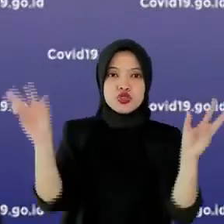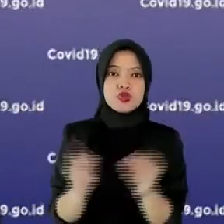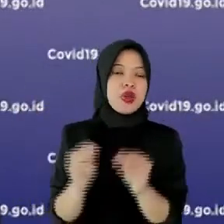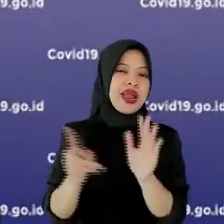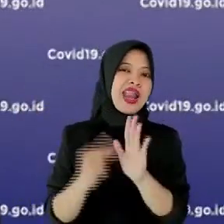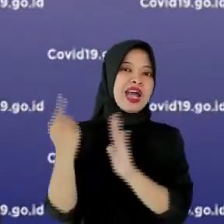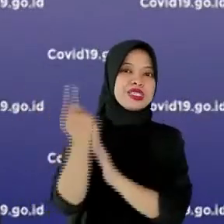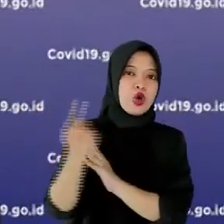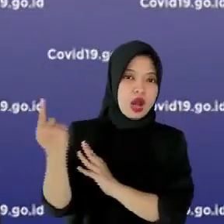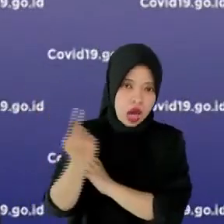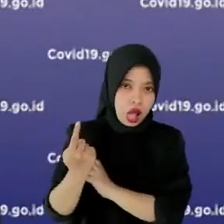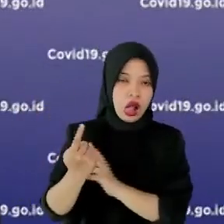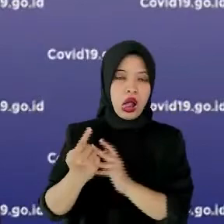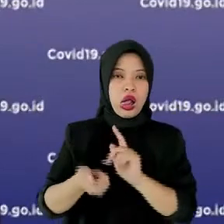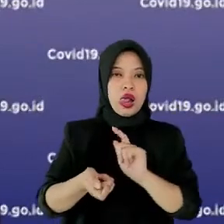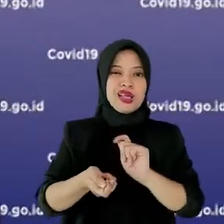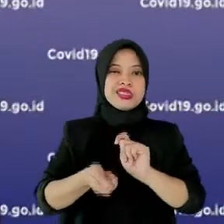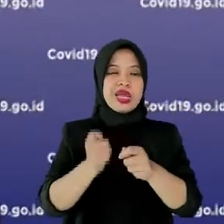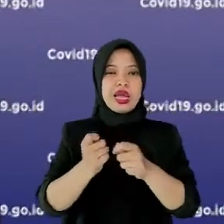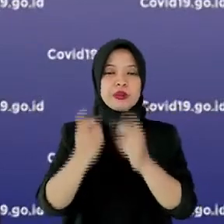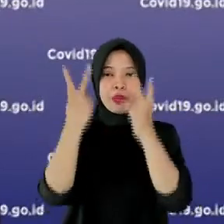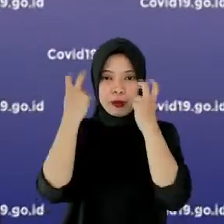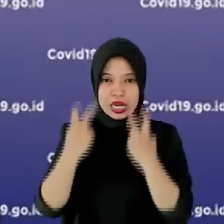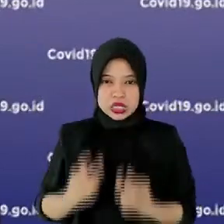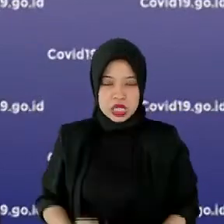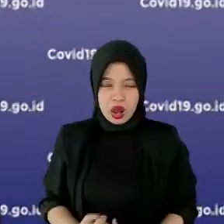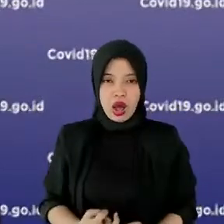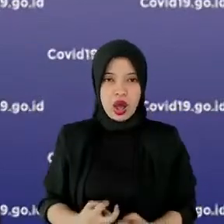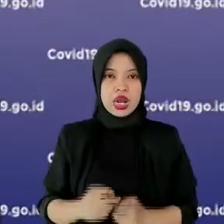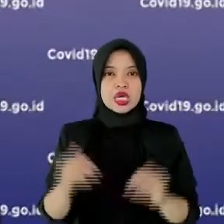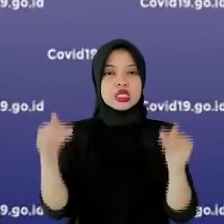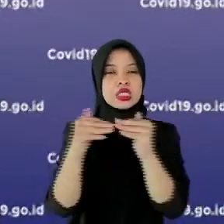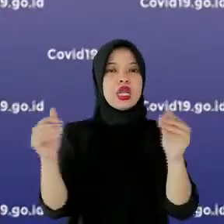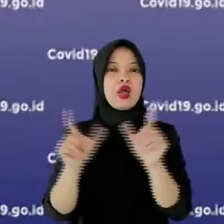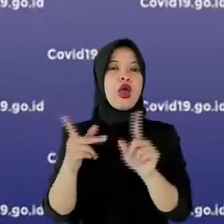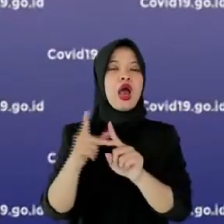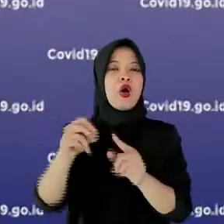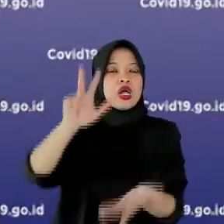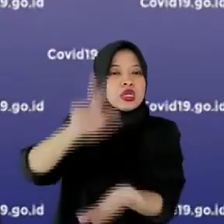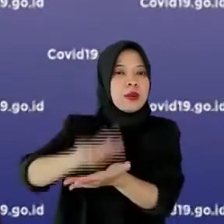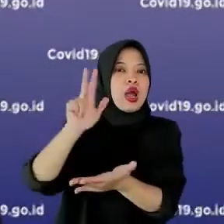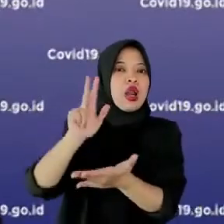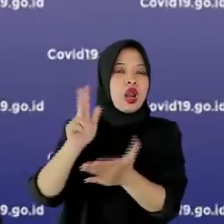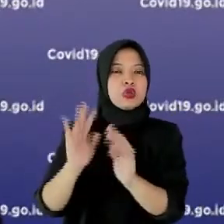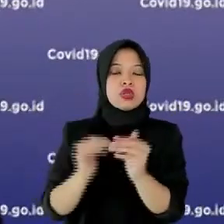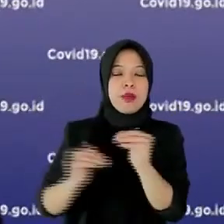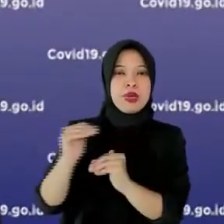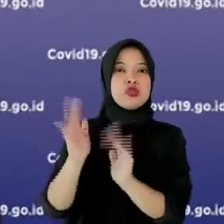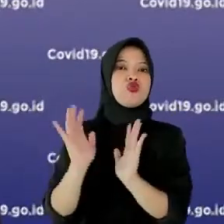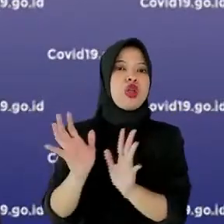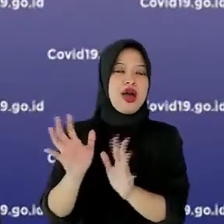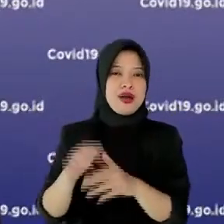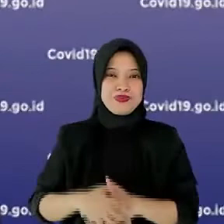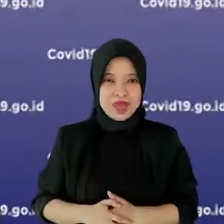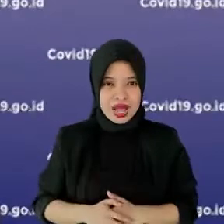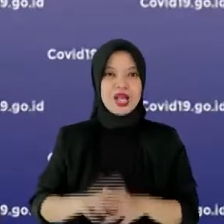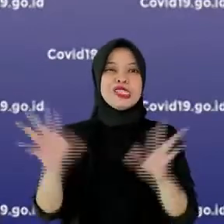nasional, secara jumlah pemeriksaan saat ini memang sudah bisa melebihi standar yang WHO tetapkan ya Dokter Ula, kalau kita lihat kan